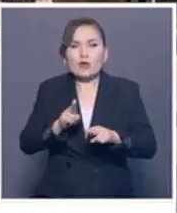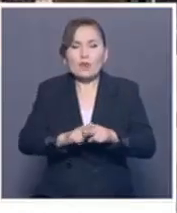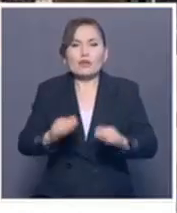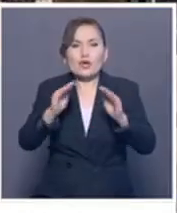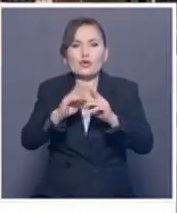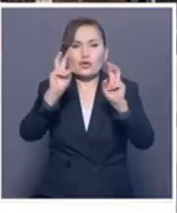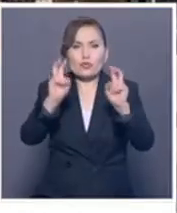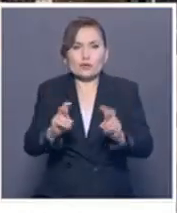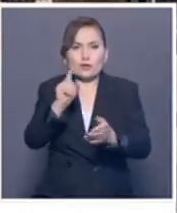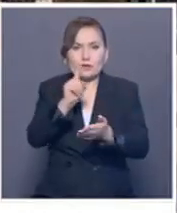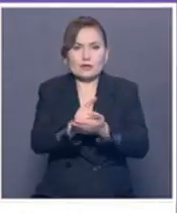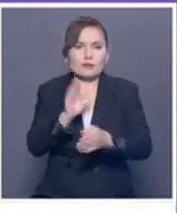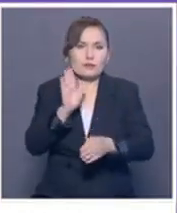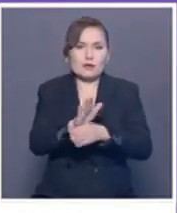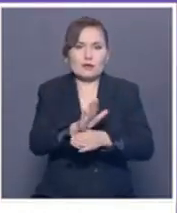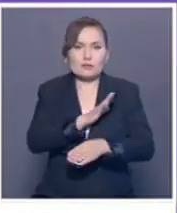шақырымнан артық ұзауға болмайды.